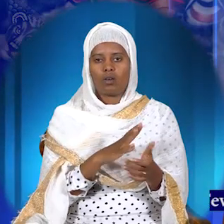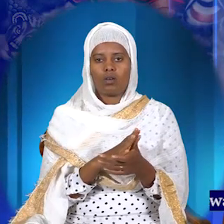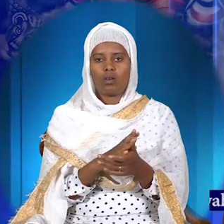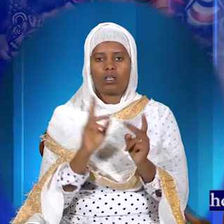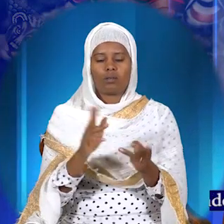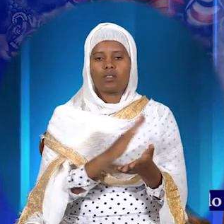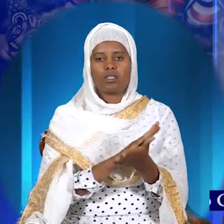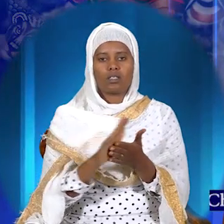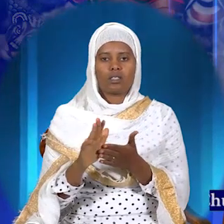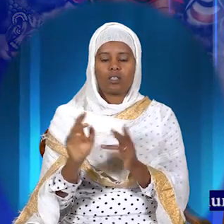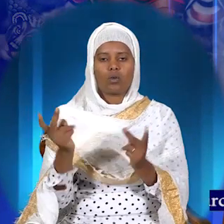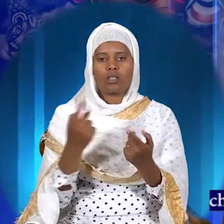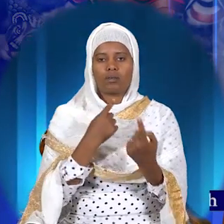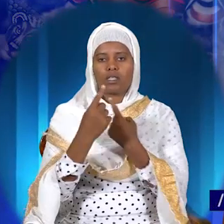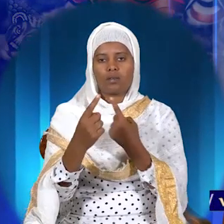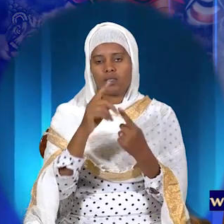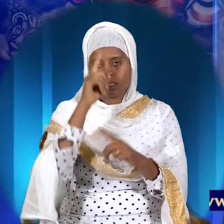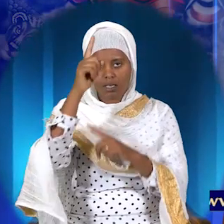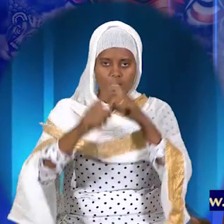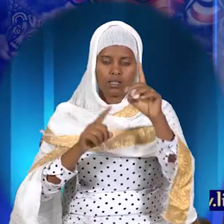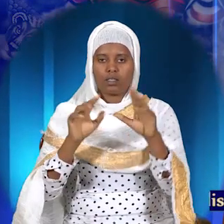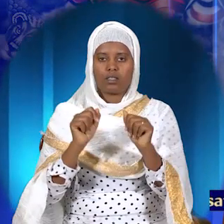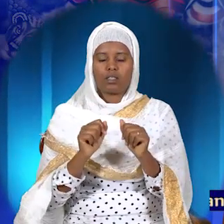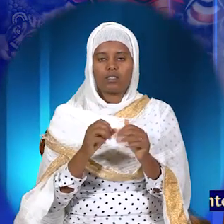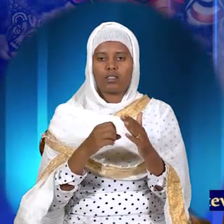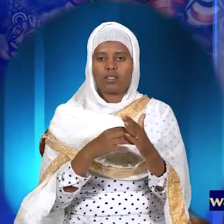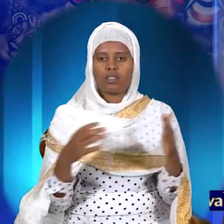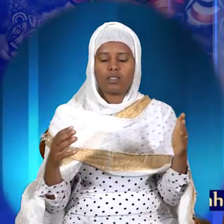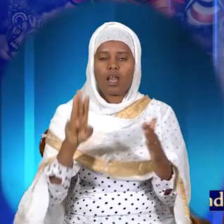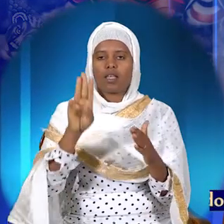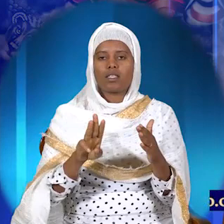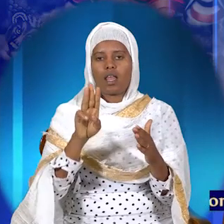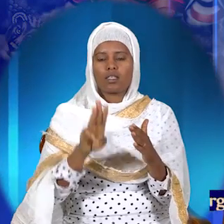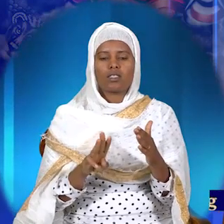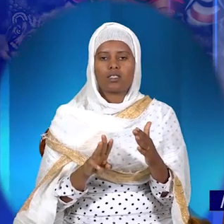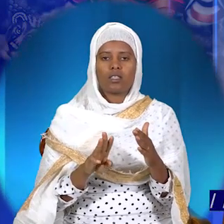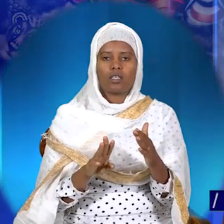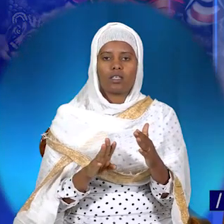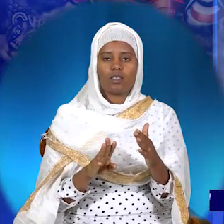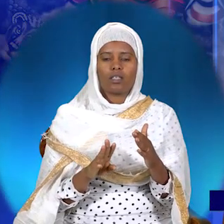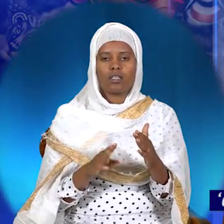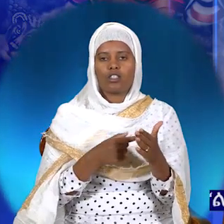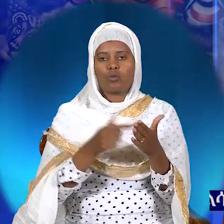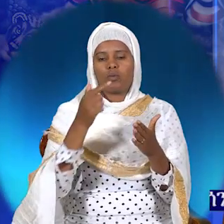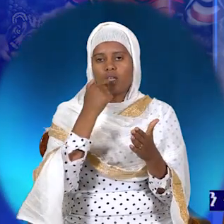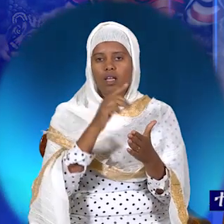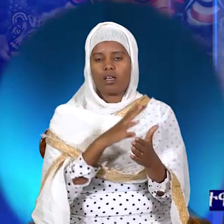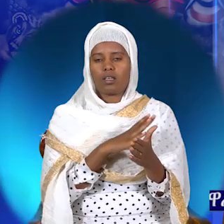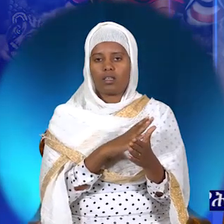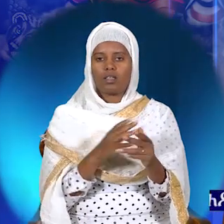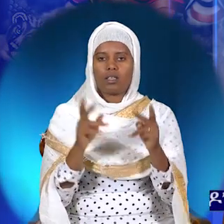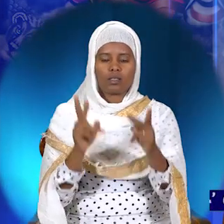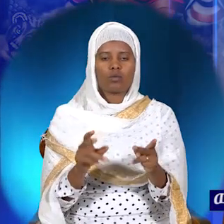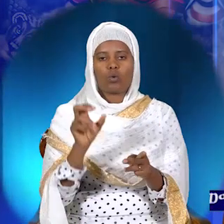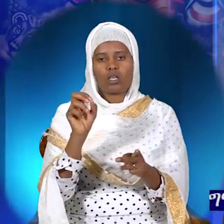ዳዊት ከምዘነጸረልና ወይ ከምዝጠቀሶም ተማህርና ንየርና ስለዚህ ናይ ስላሴ ናይ ከዊን ሰለስተናይ